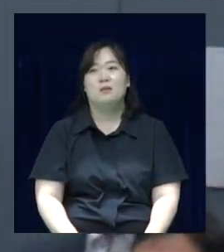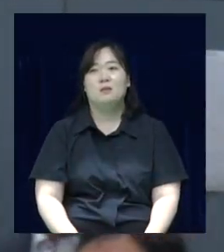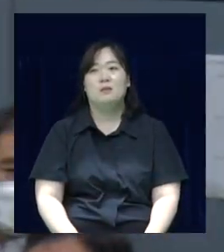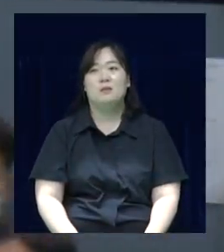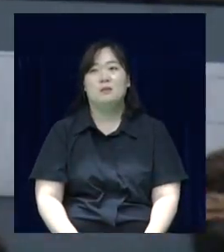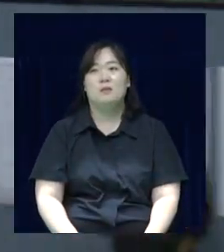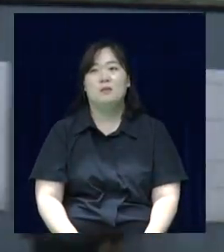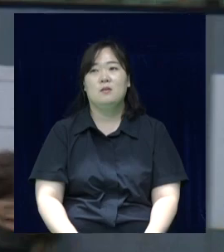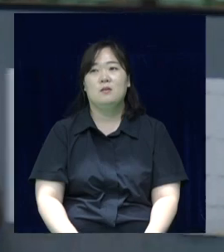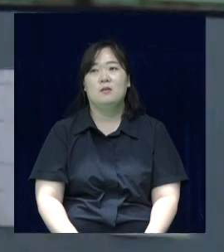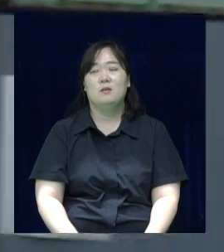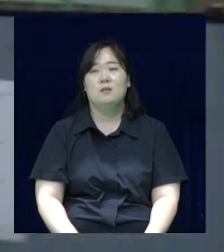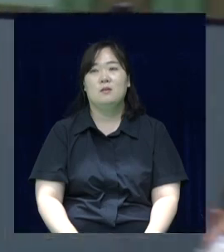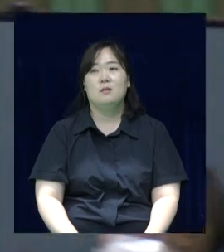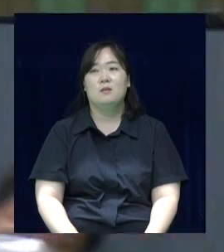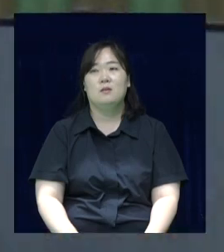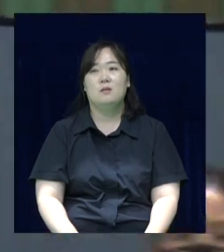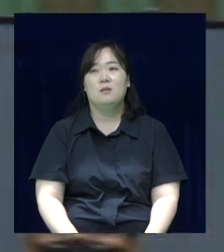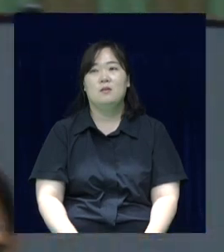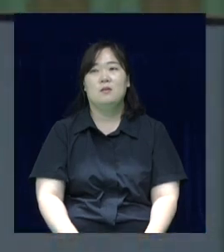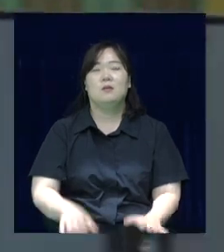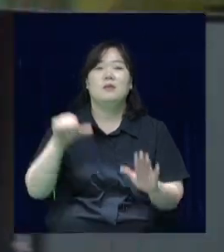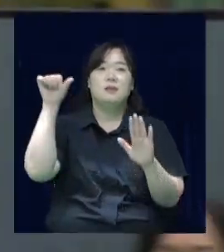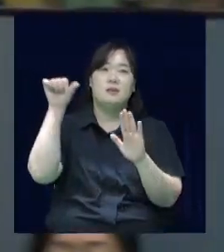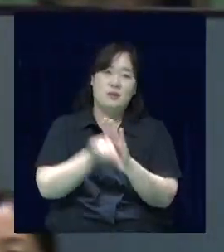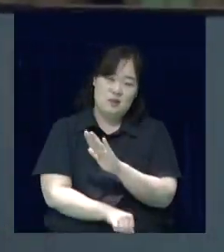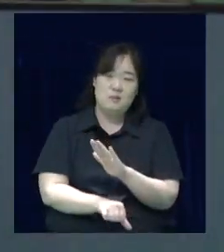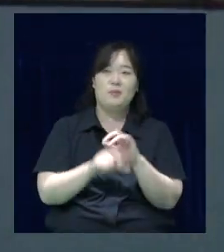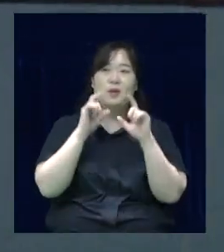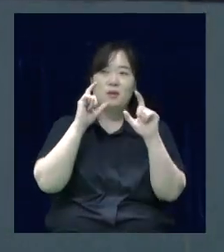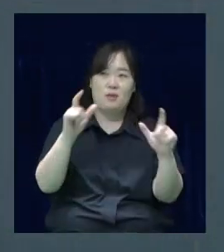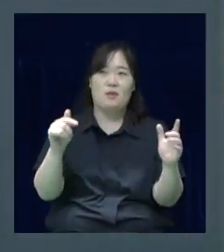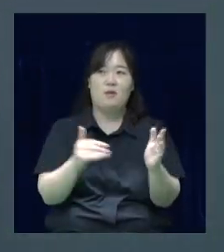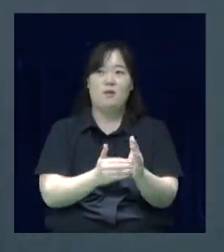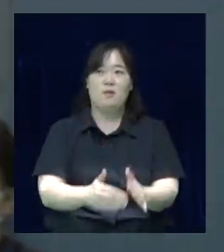판정 살펴보도록 하겠고요. 두 명의 심판이 실패를 선언했습니다.